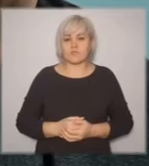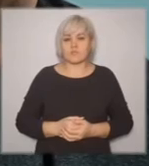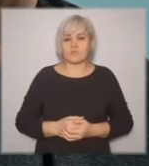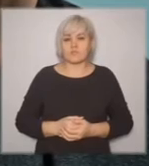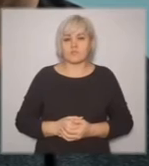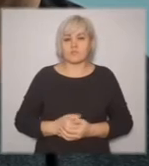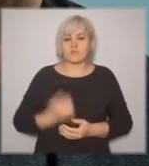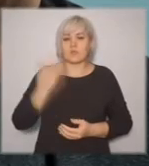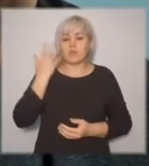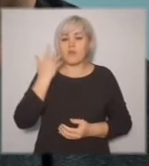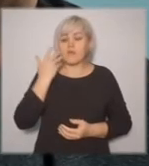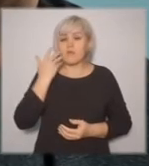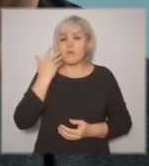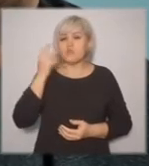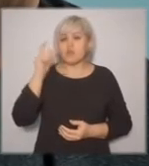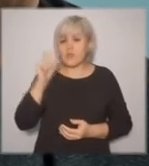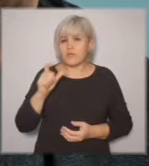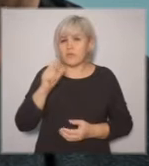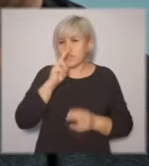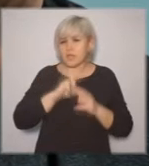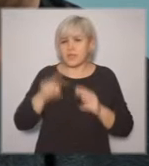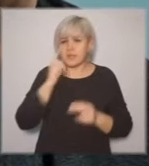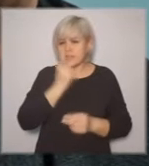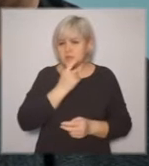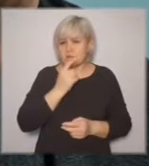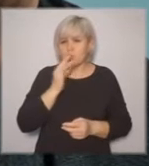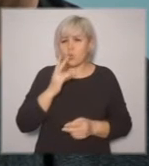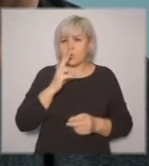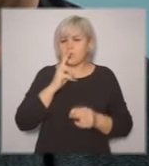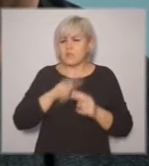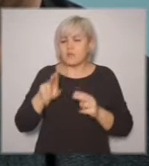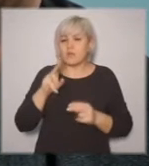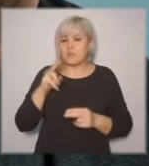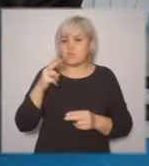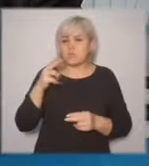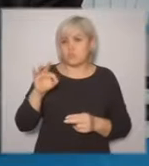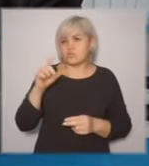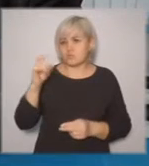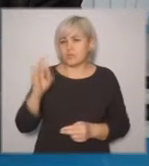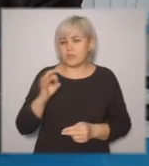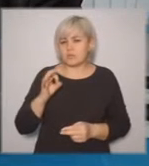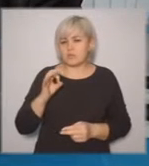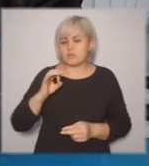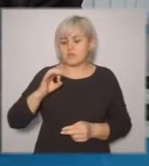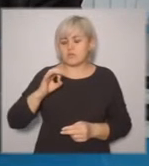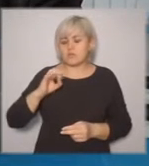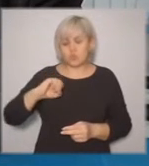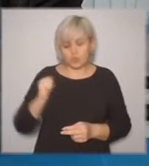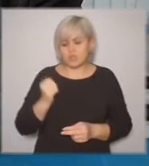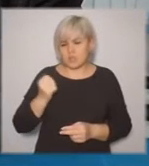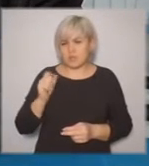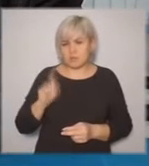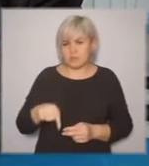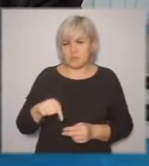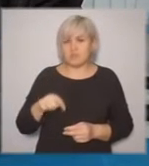Когда человек теряет зрение, он теряет до 100% друзей. То есть те друзья-приятели,